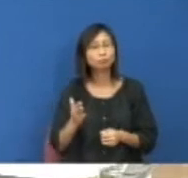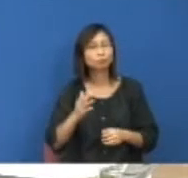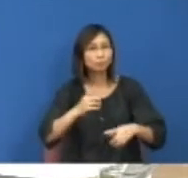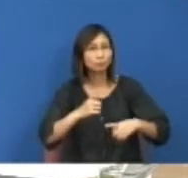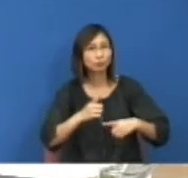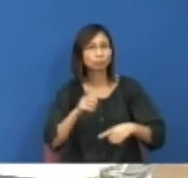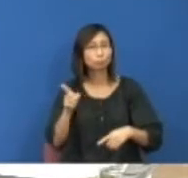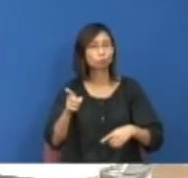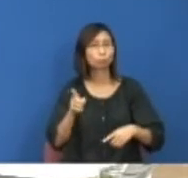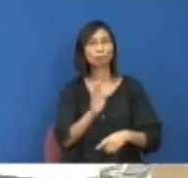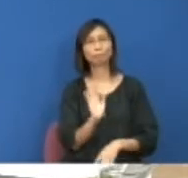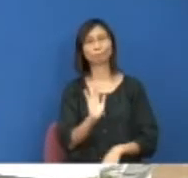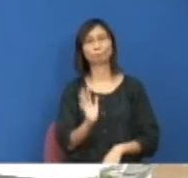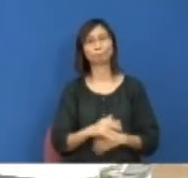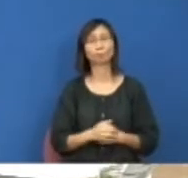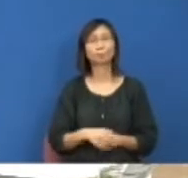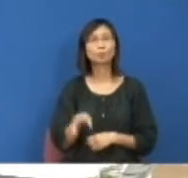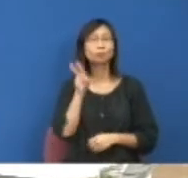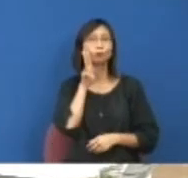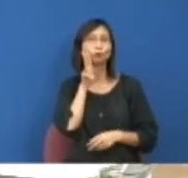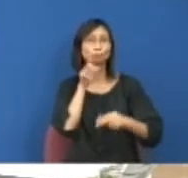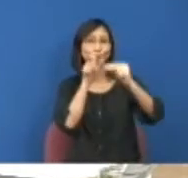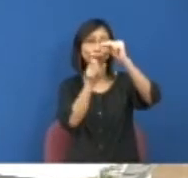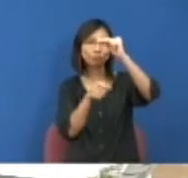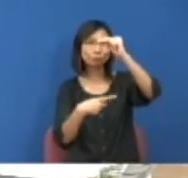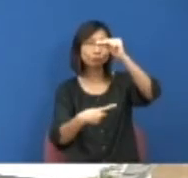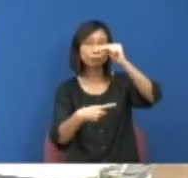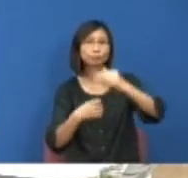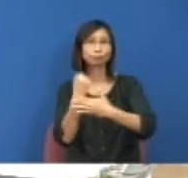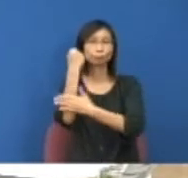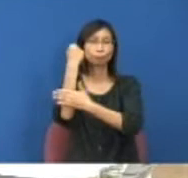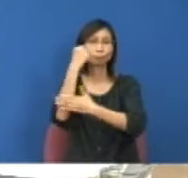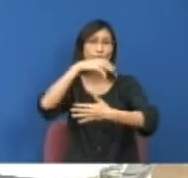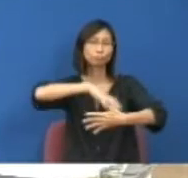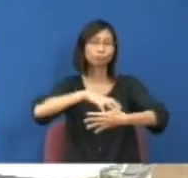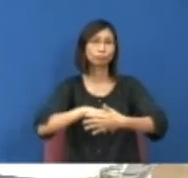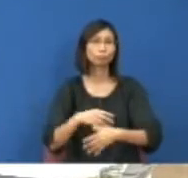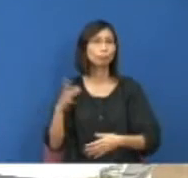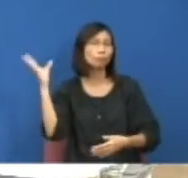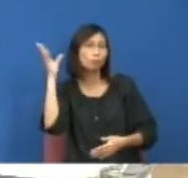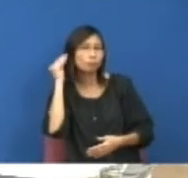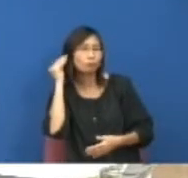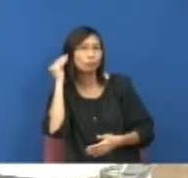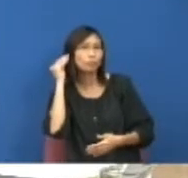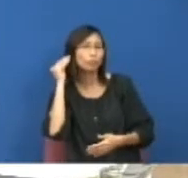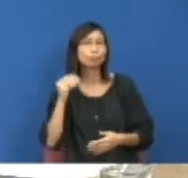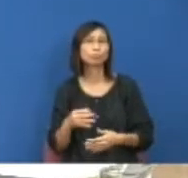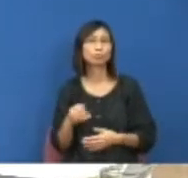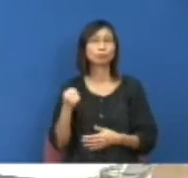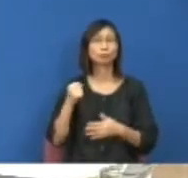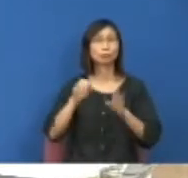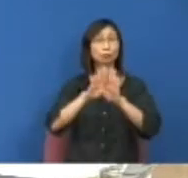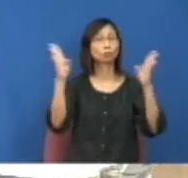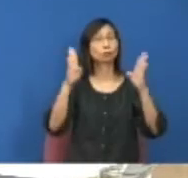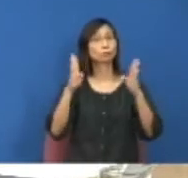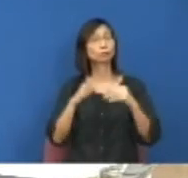單。在七一的抗爭裏面，第一我從來沒有聽過人說是要發動工人階級去